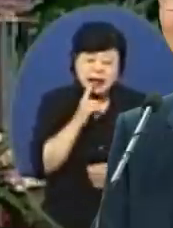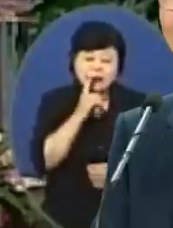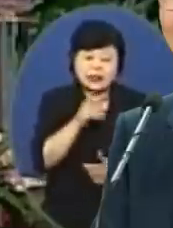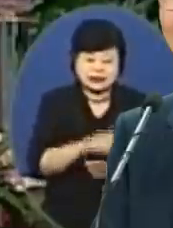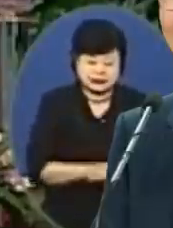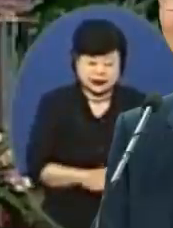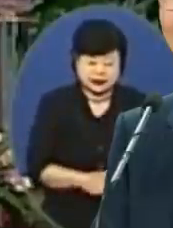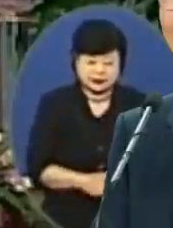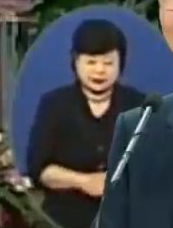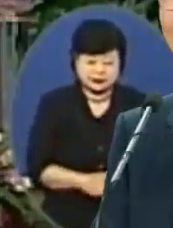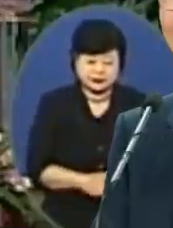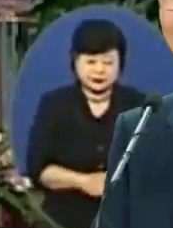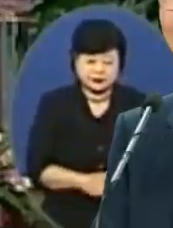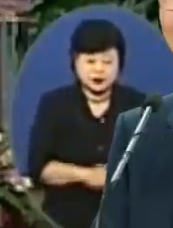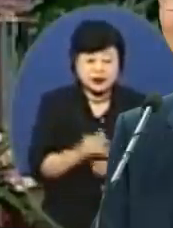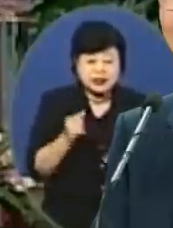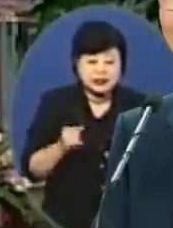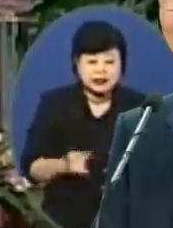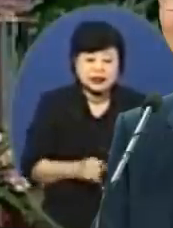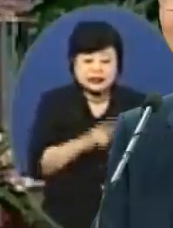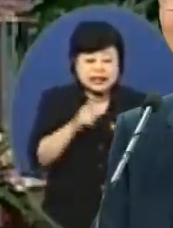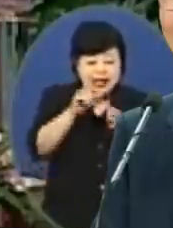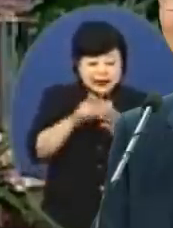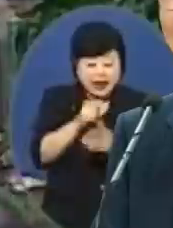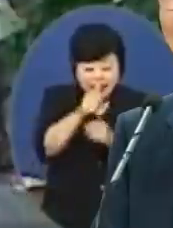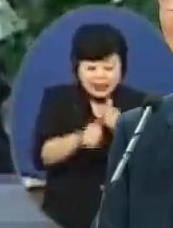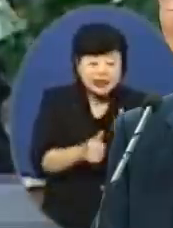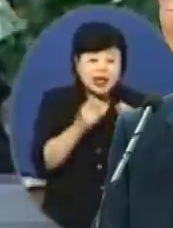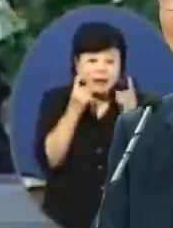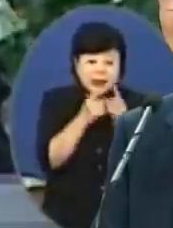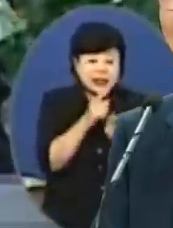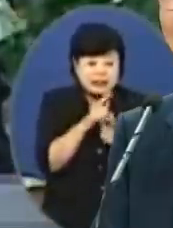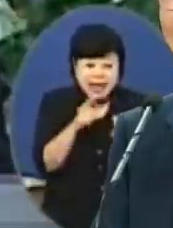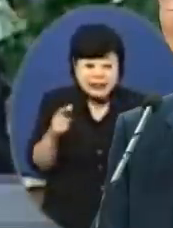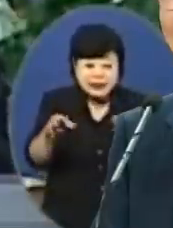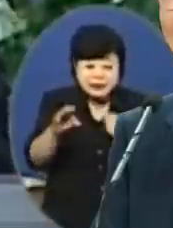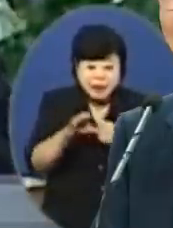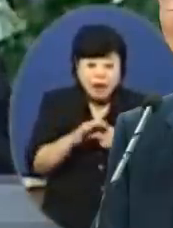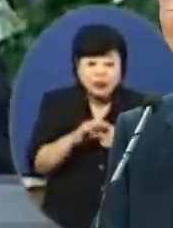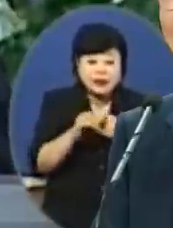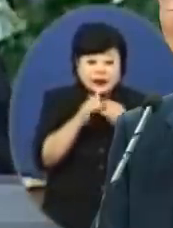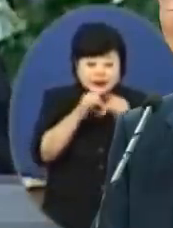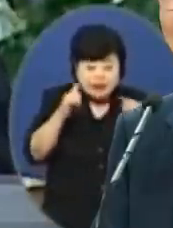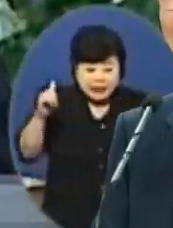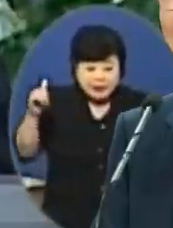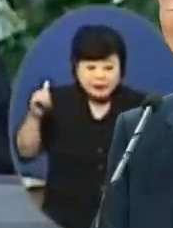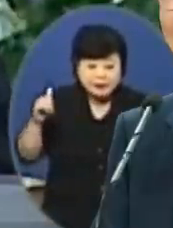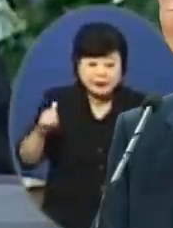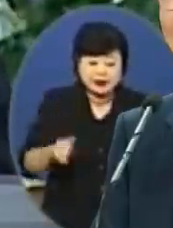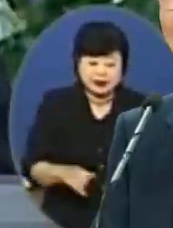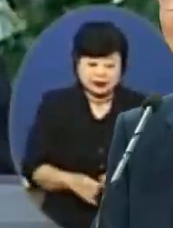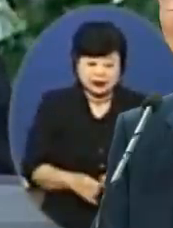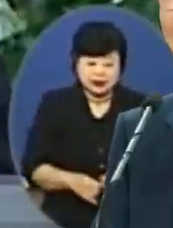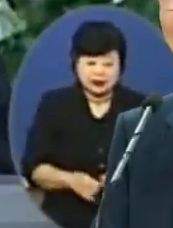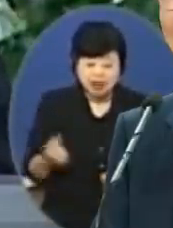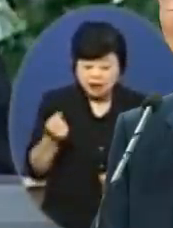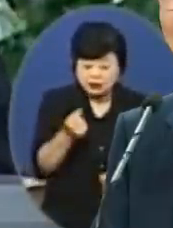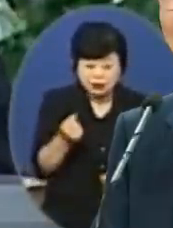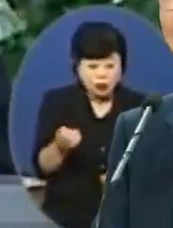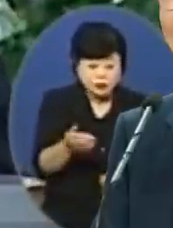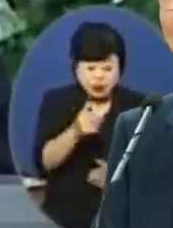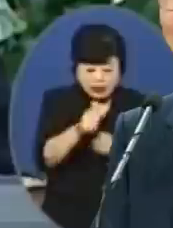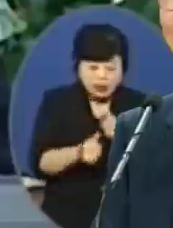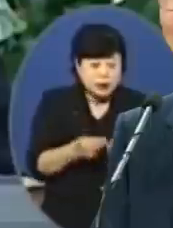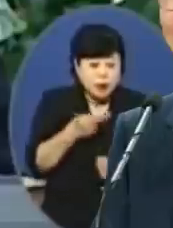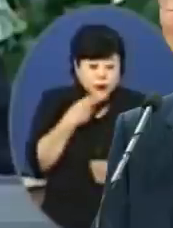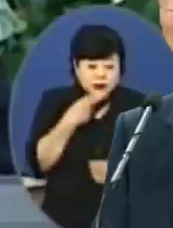것입니다. 우리가 이 세상에 살면서 하나님과 만나지 않고는 인생에 아무것도 가질 수가 없습니다.